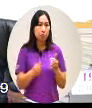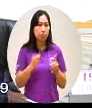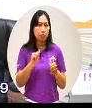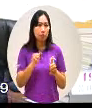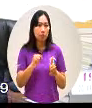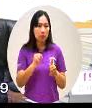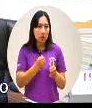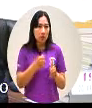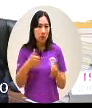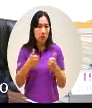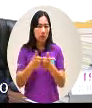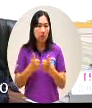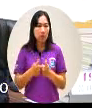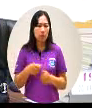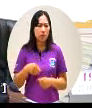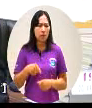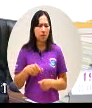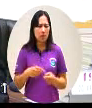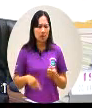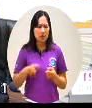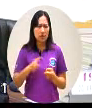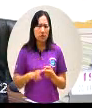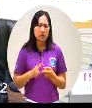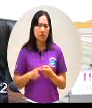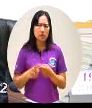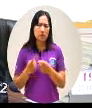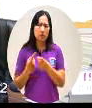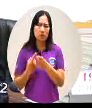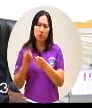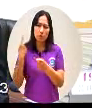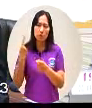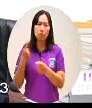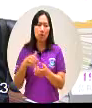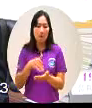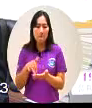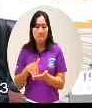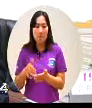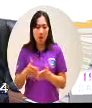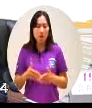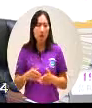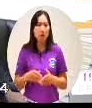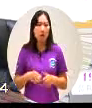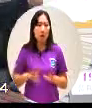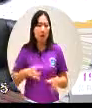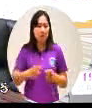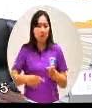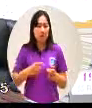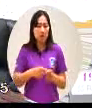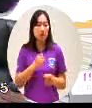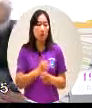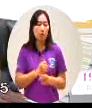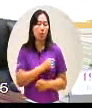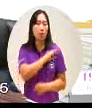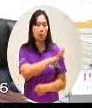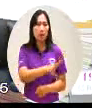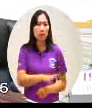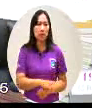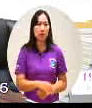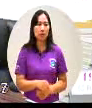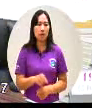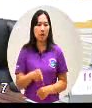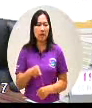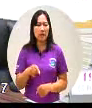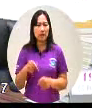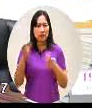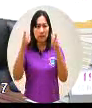局长，这应该顶年就爱编啊啦，今年就爱完成啊啦。哪有公司哪有这个水沟生做安尼？